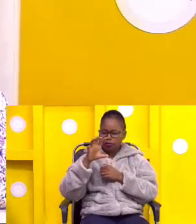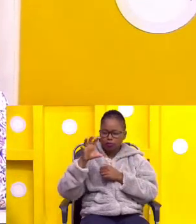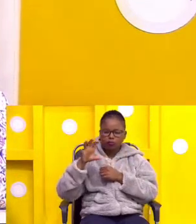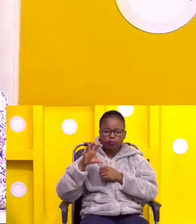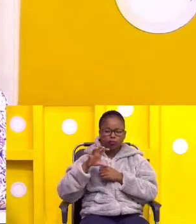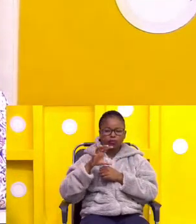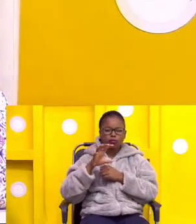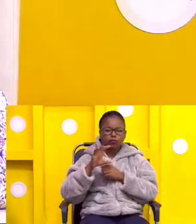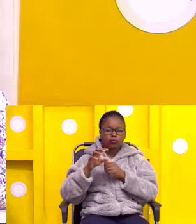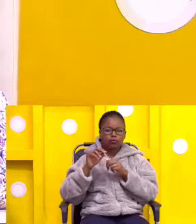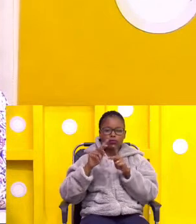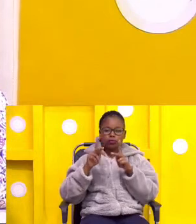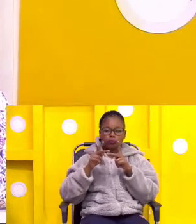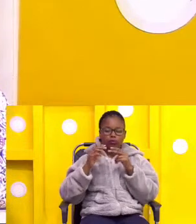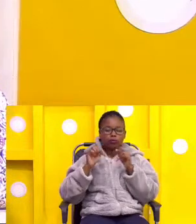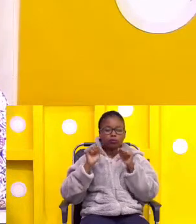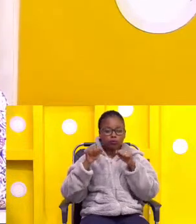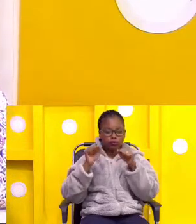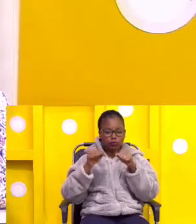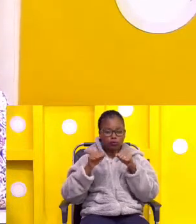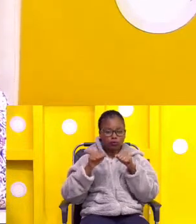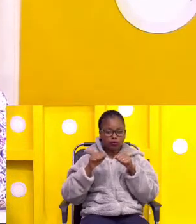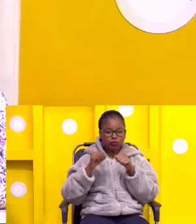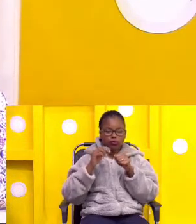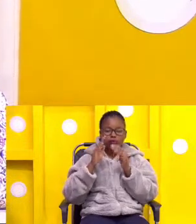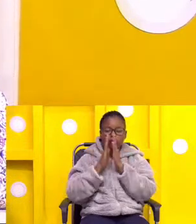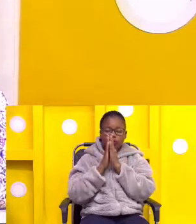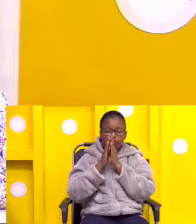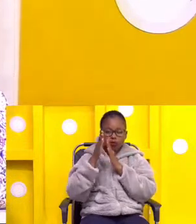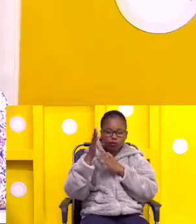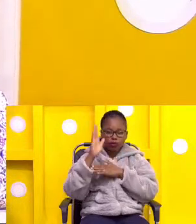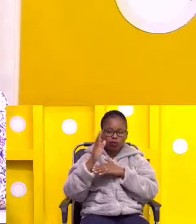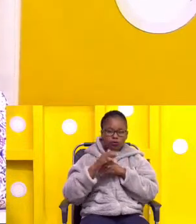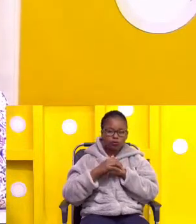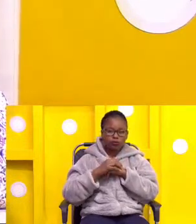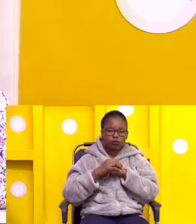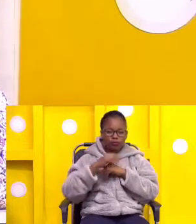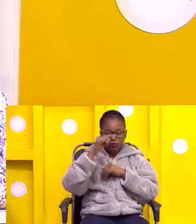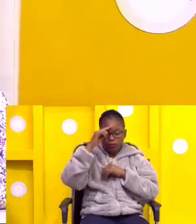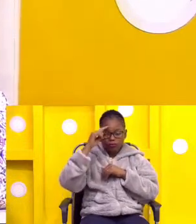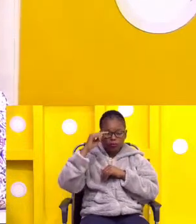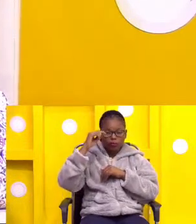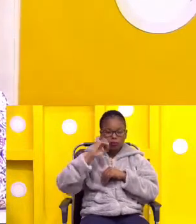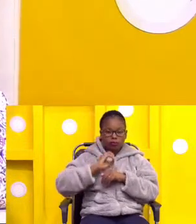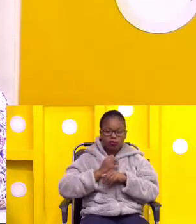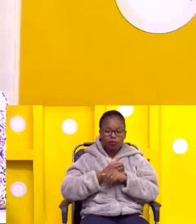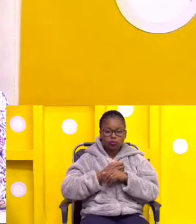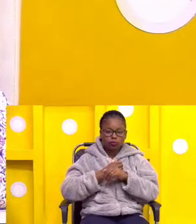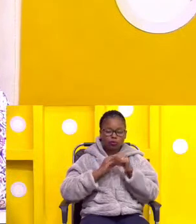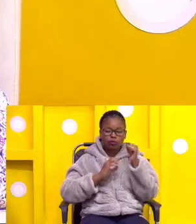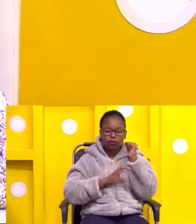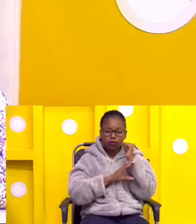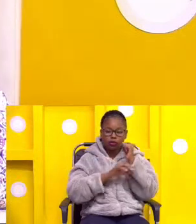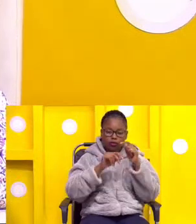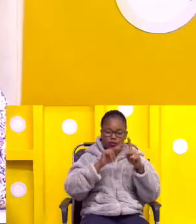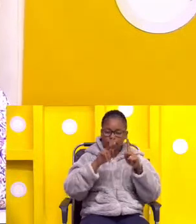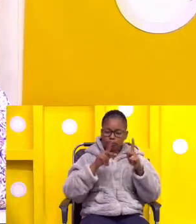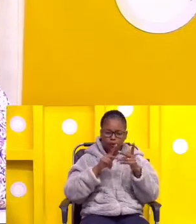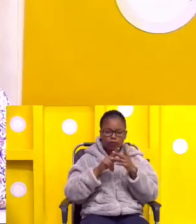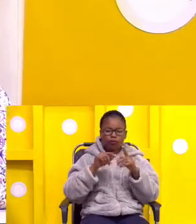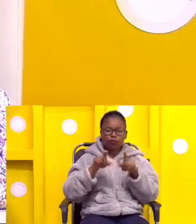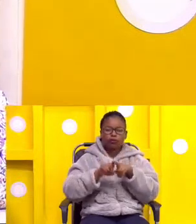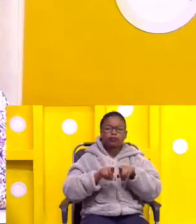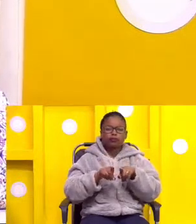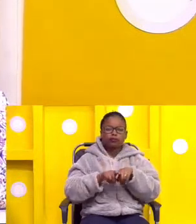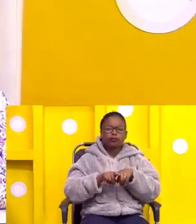ekuhota bwana asifiwe sana todo fulori wito we haha nororete